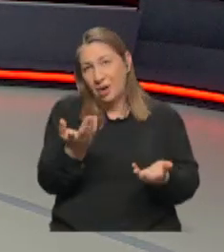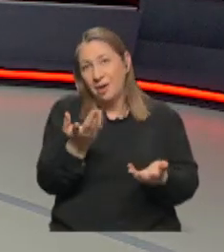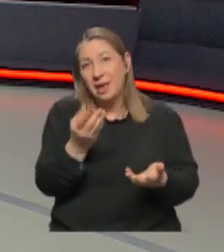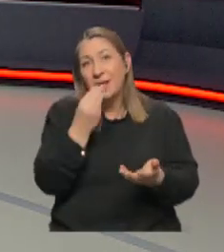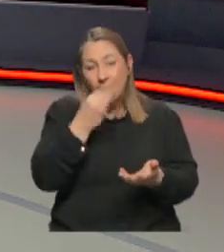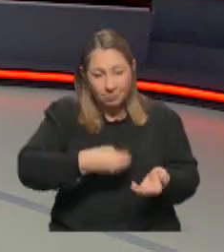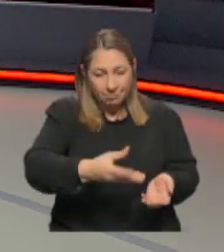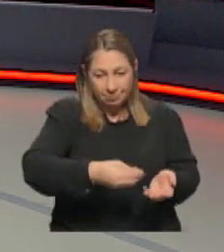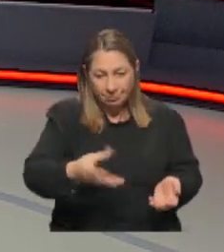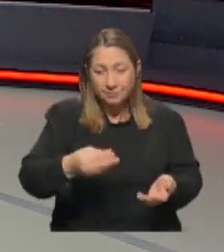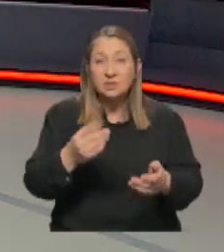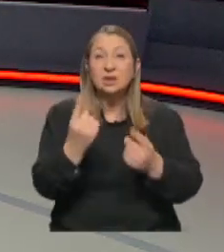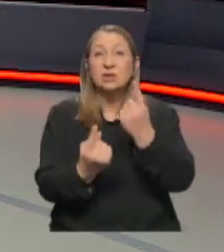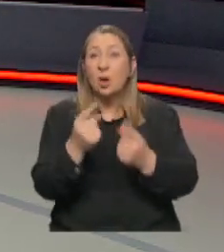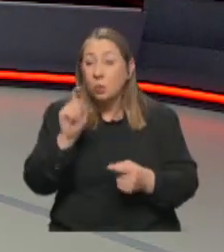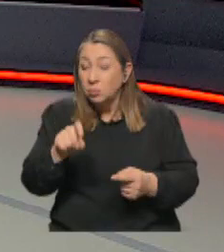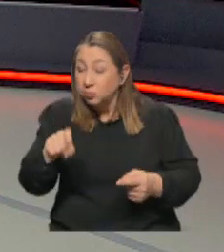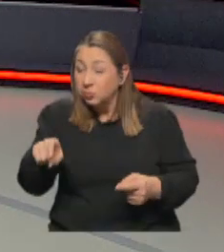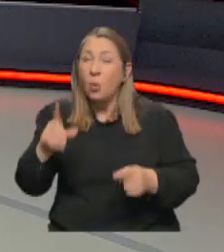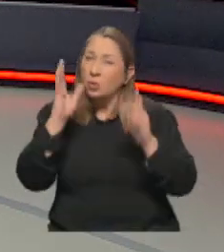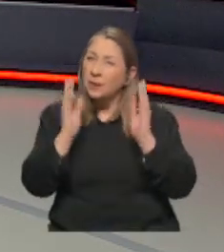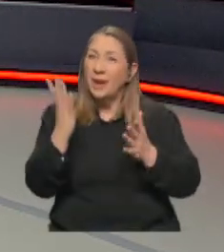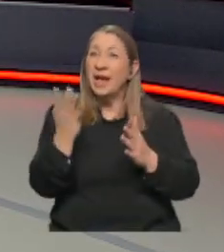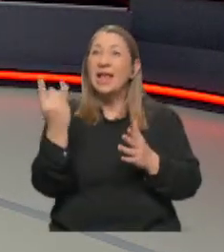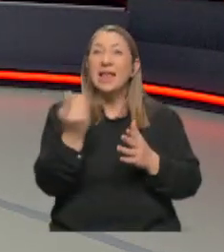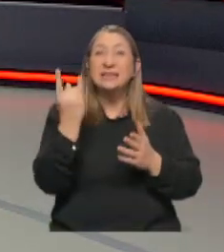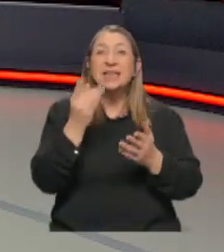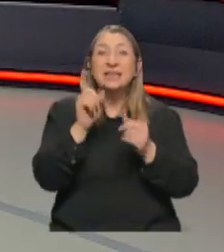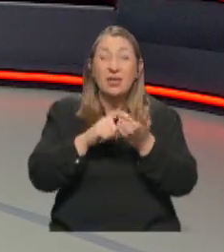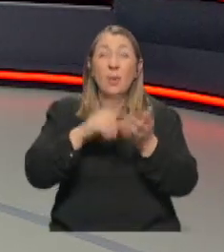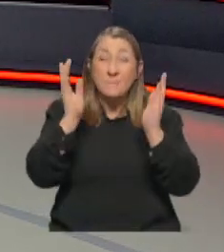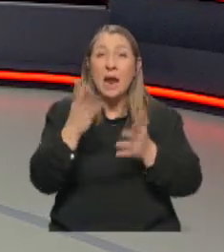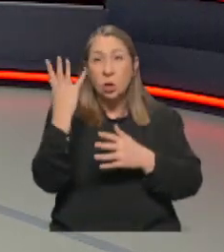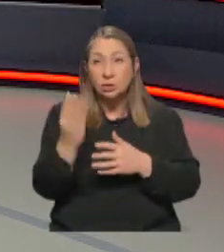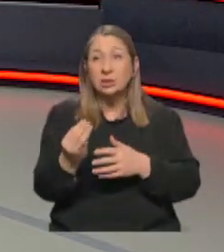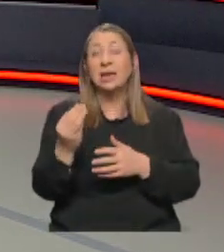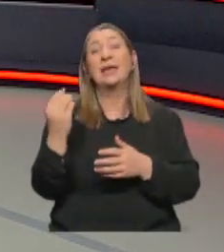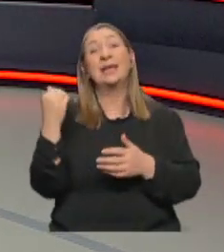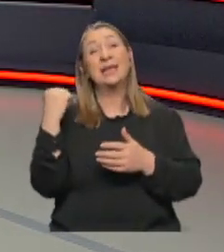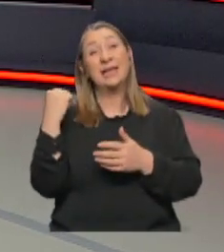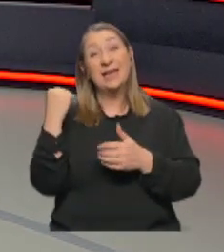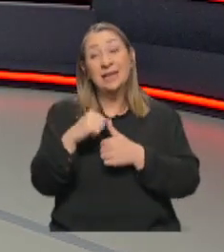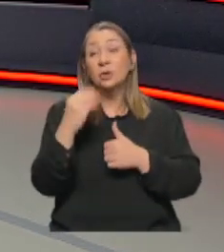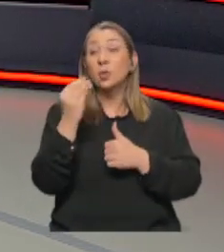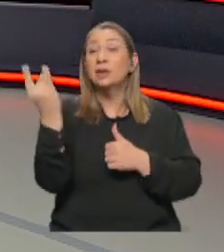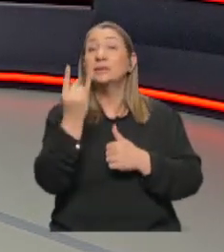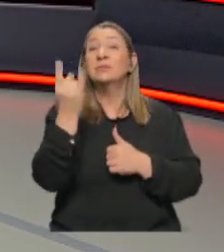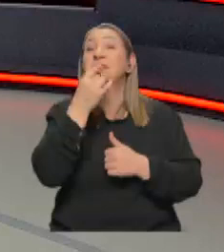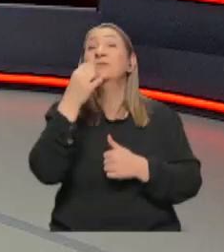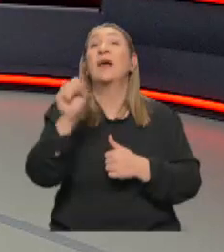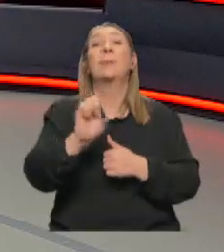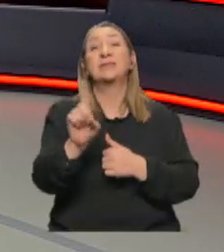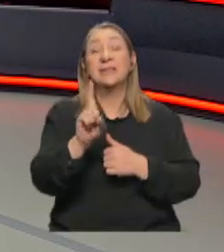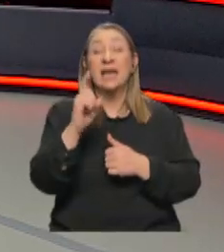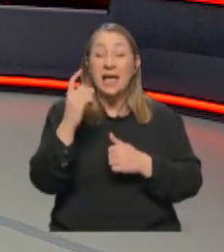yem de atmanız lazım. Çayırda otlasa bile, yani gezen tavuk bile olsa, yine de çok gezmesine müsaade edemezsiniz.